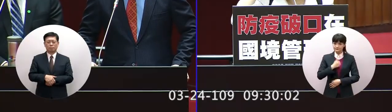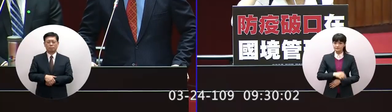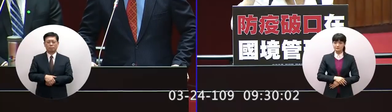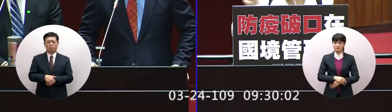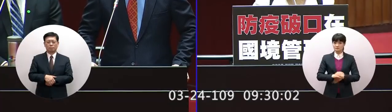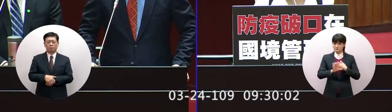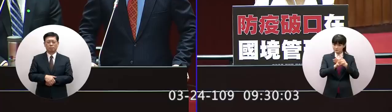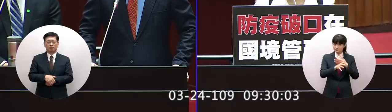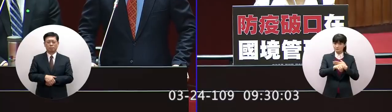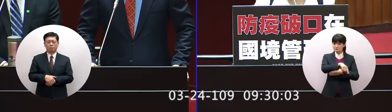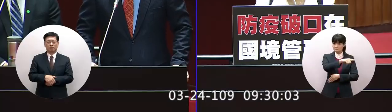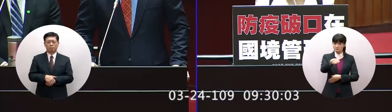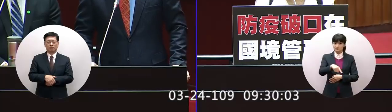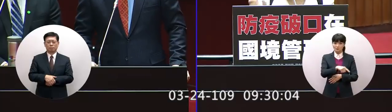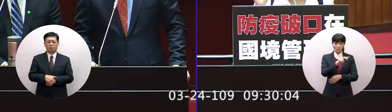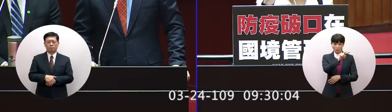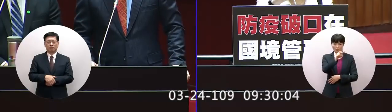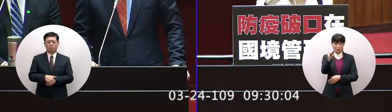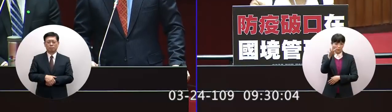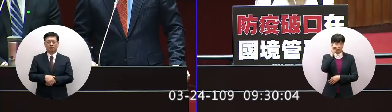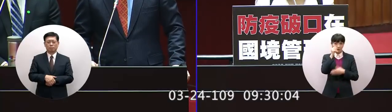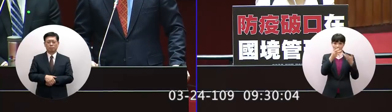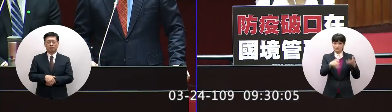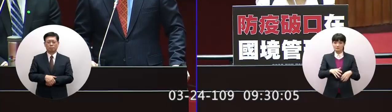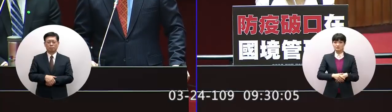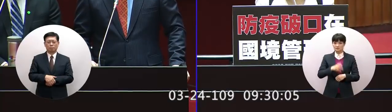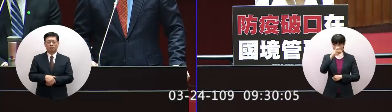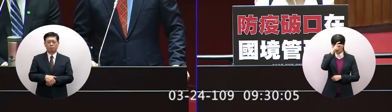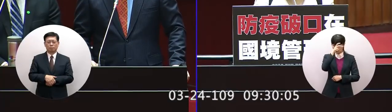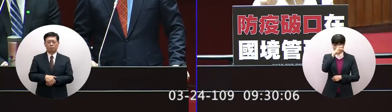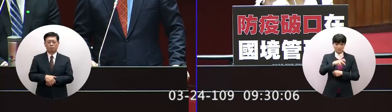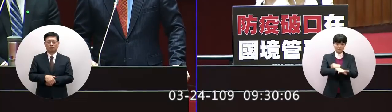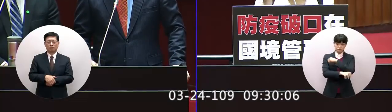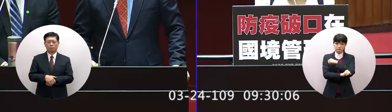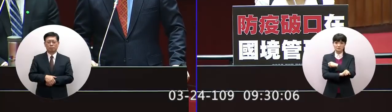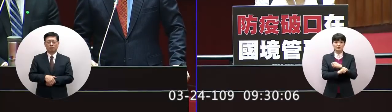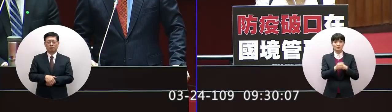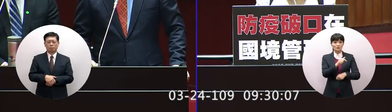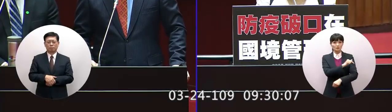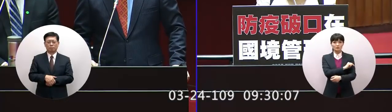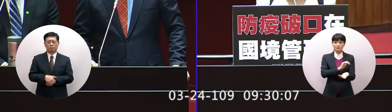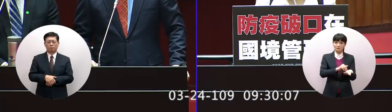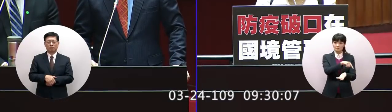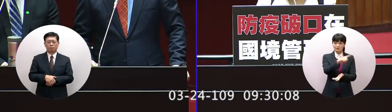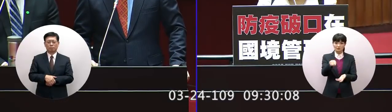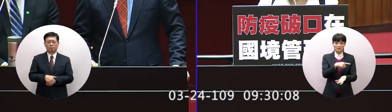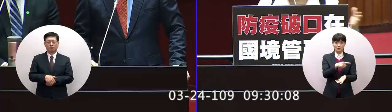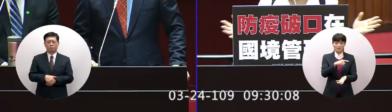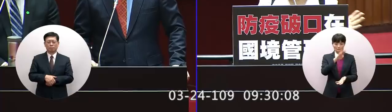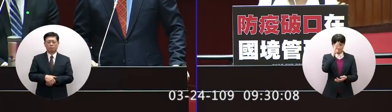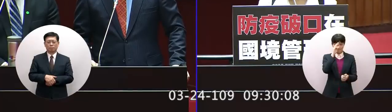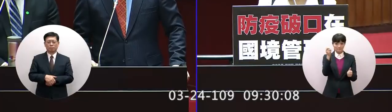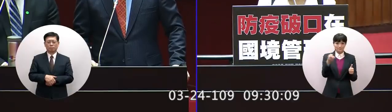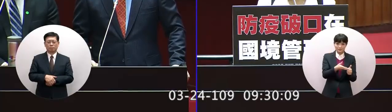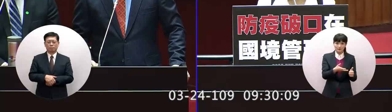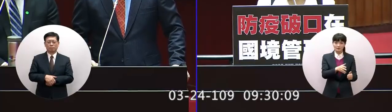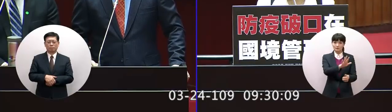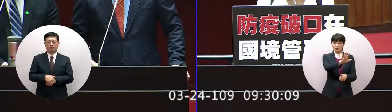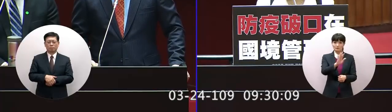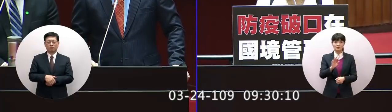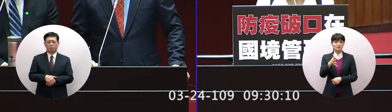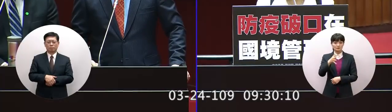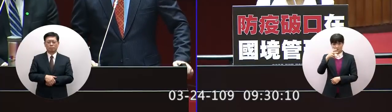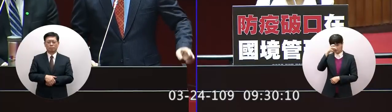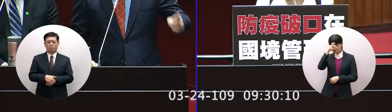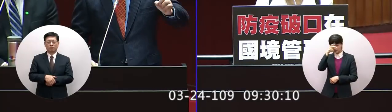经看到有太多太多哈，在第一线人员染疫的，但是因为我们的警察跟民众实在靠得